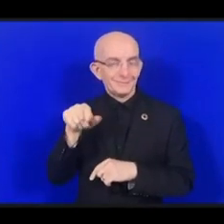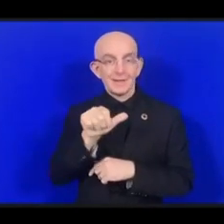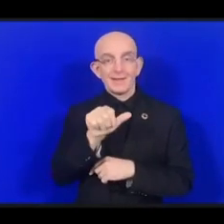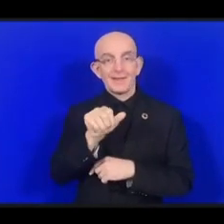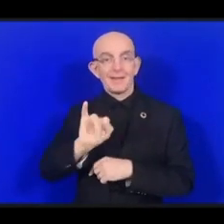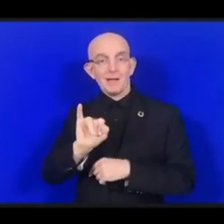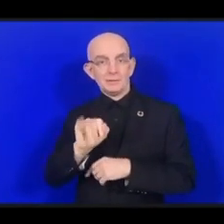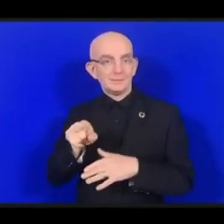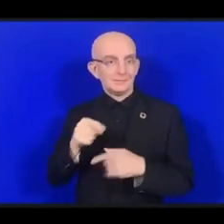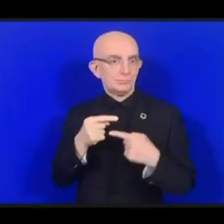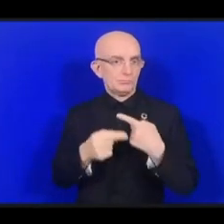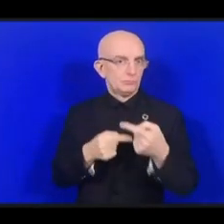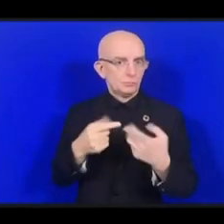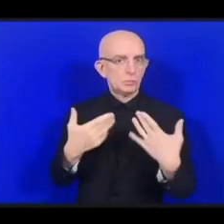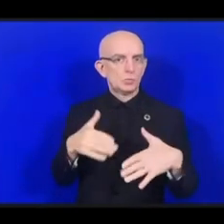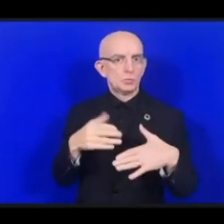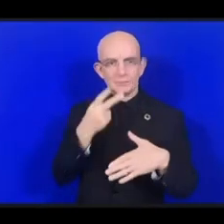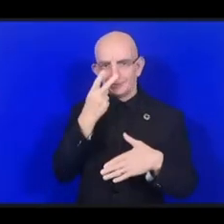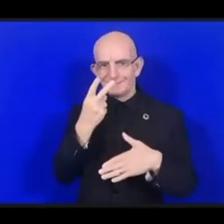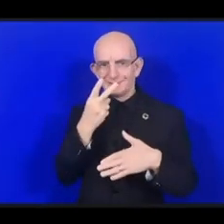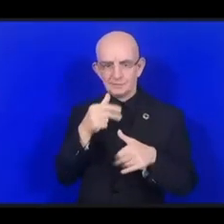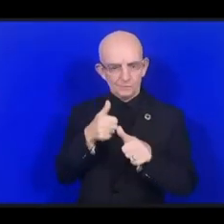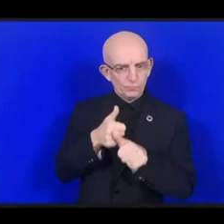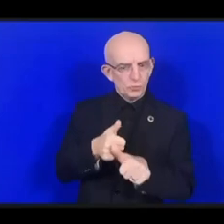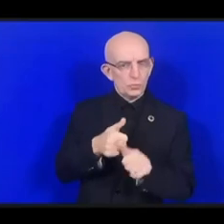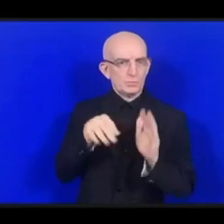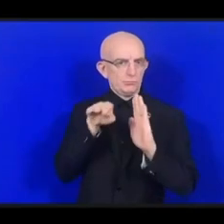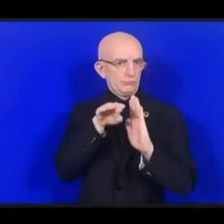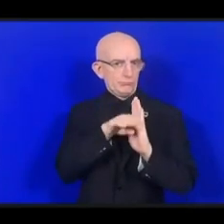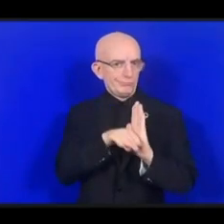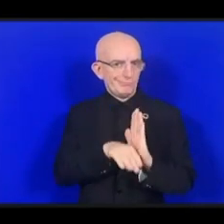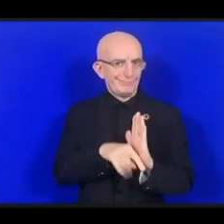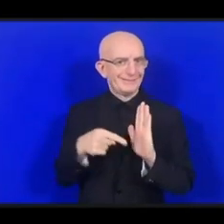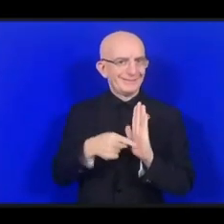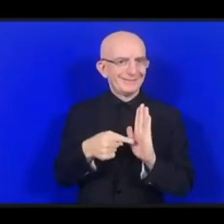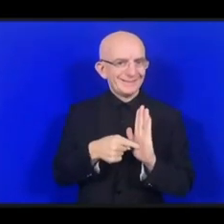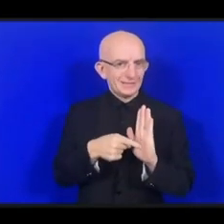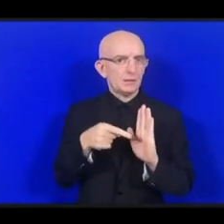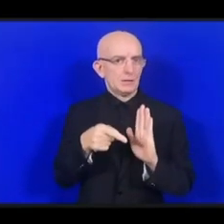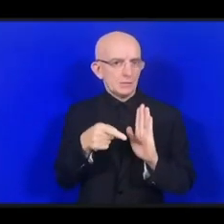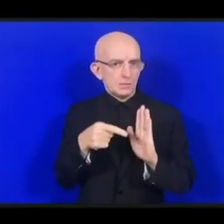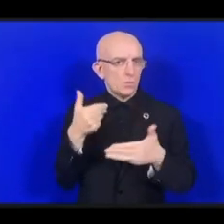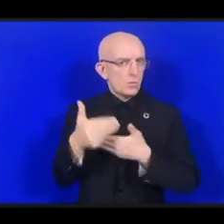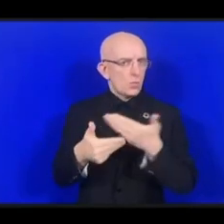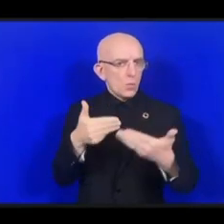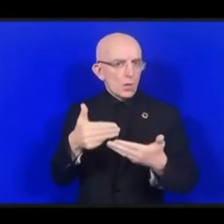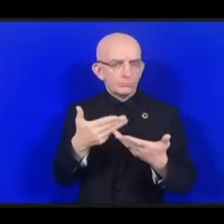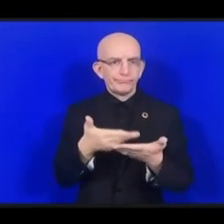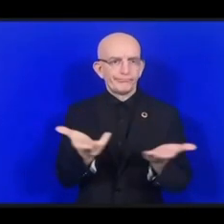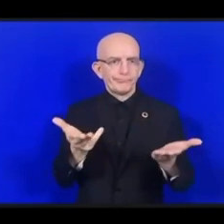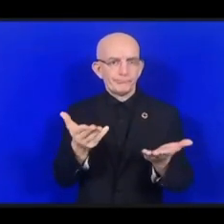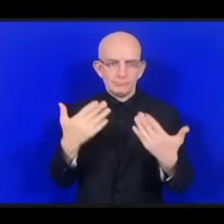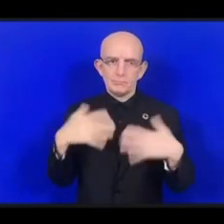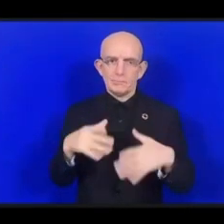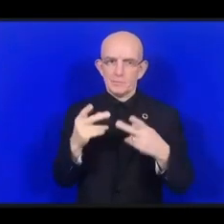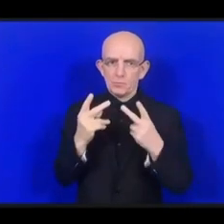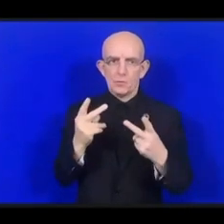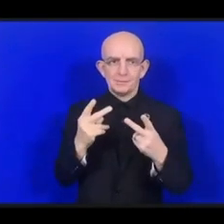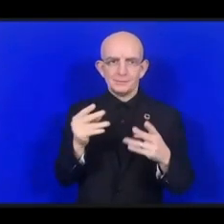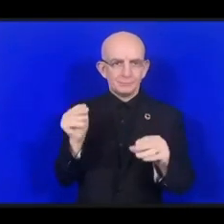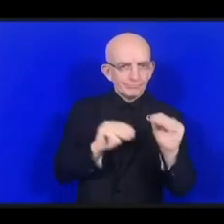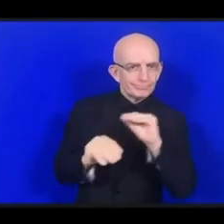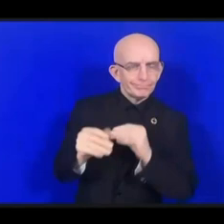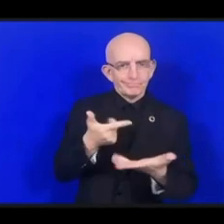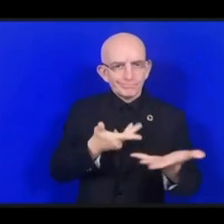الامور ويحللونها وذلك امر سيخلص الى خطوط توجيهيه